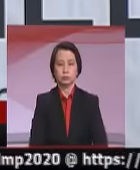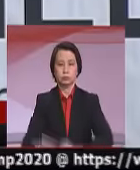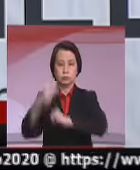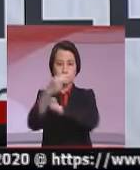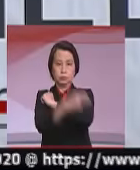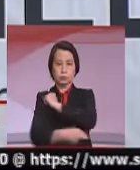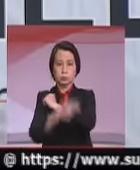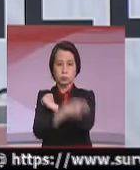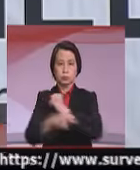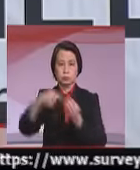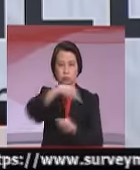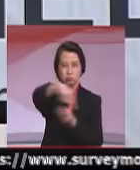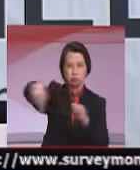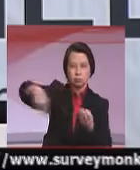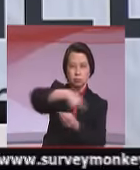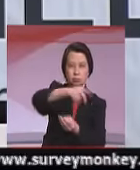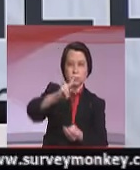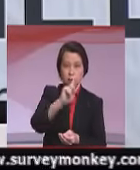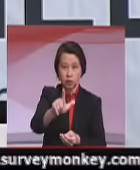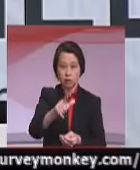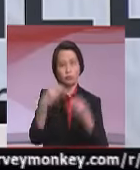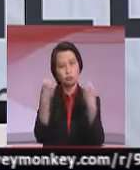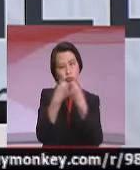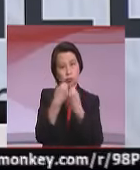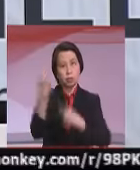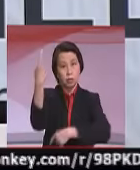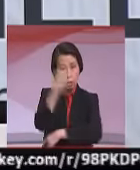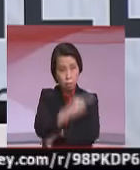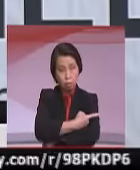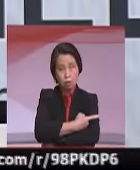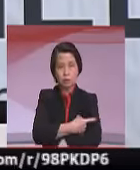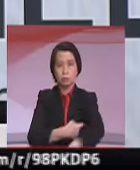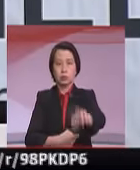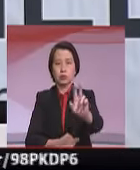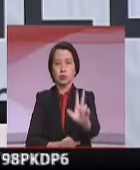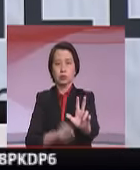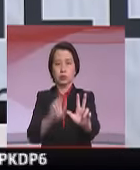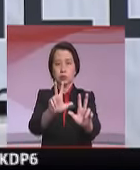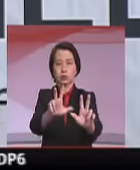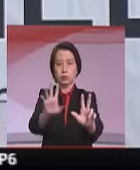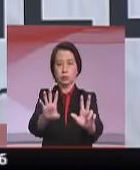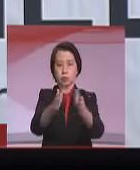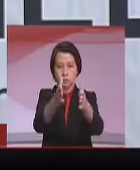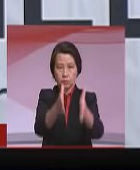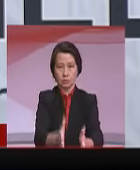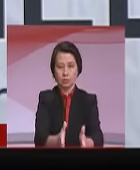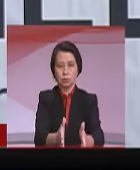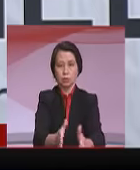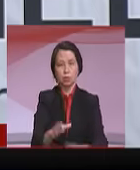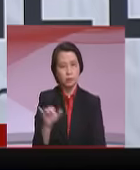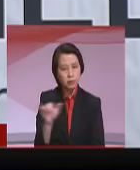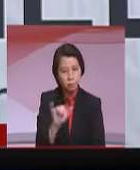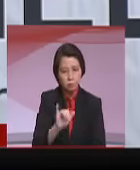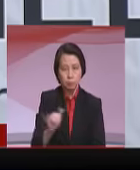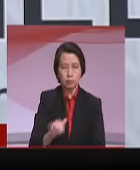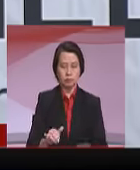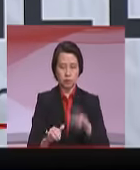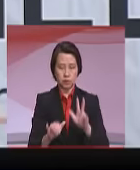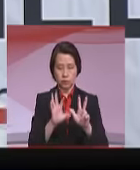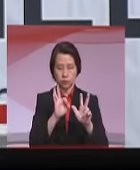Negeri-negeri di Lembah Klang melaporkan jumlah kes harian sebanyak 334 kes, iaitu bersamaan dengan